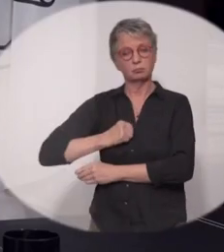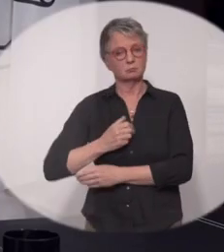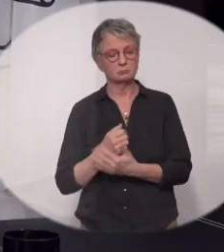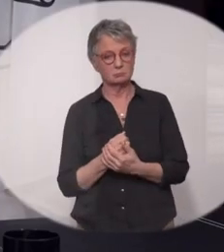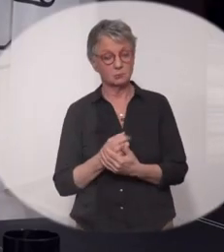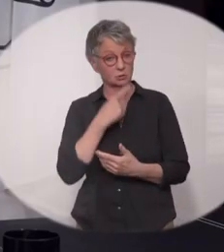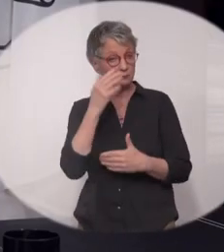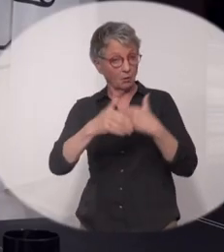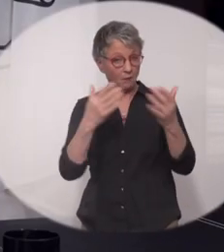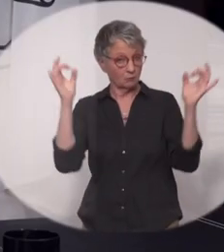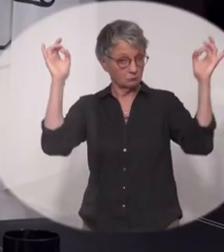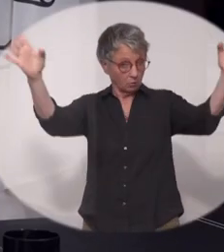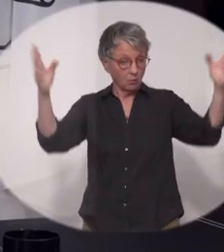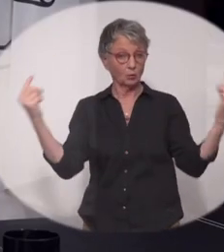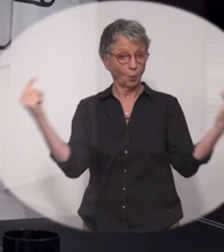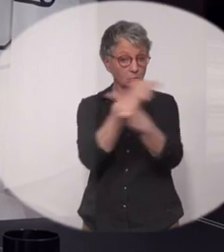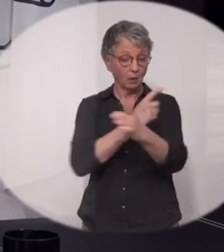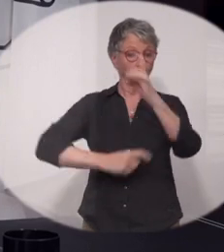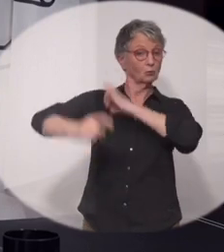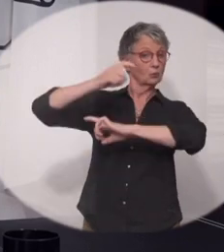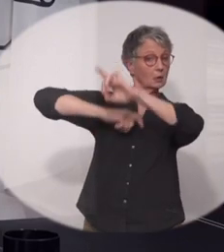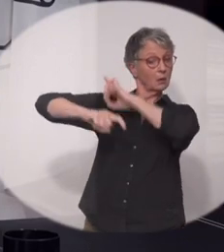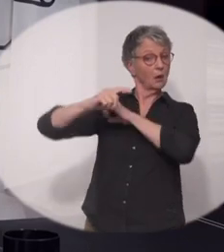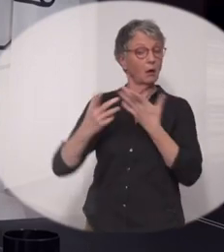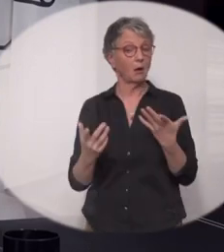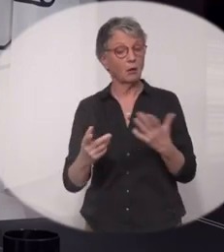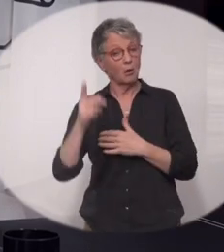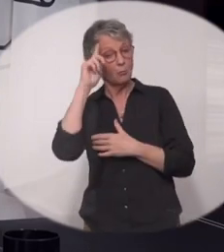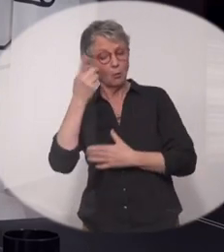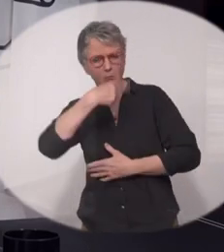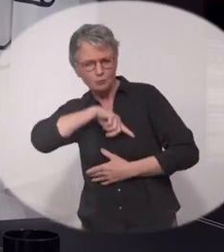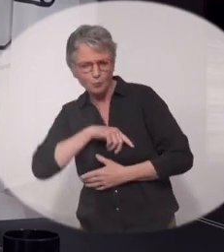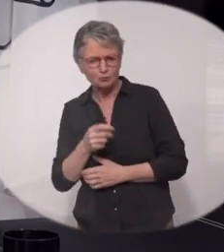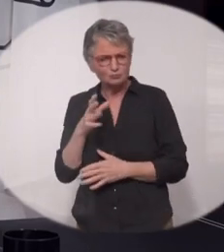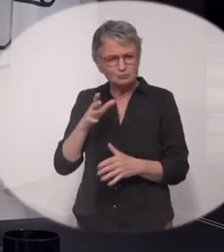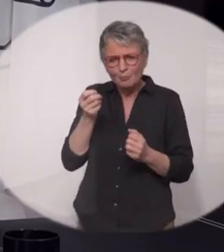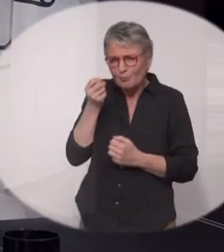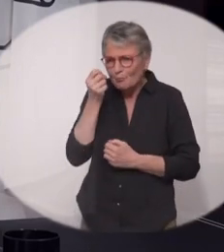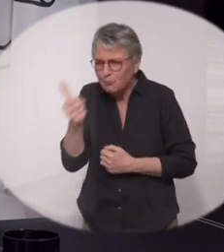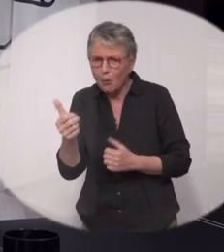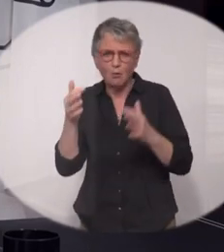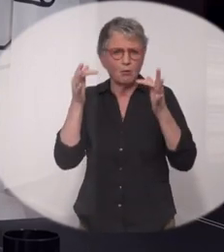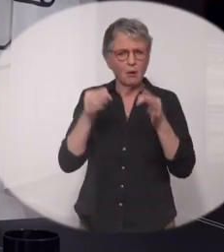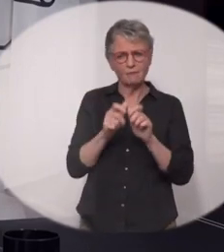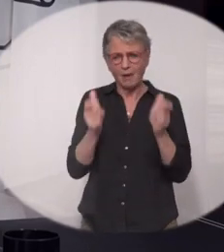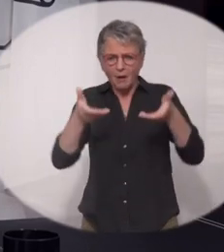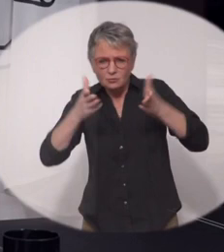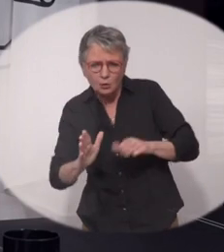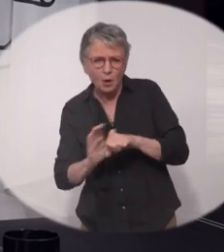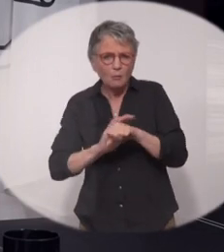avancée donc mais au contraire le retour en arrière avec la remise en cause du peu que nous avons au plan institutionnel et politique